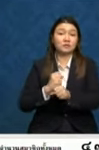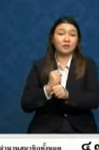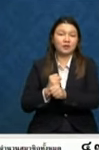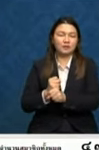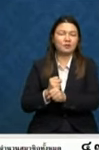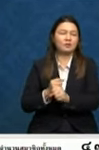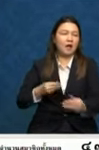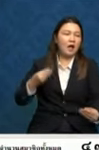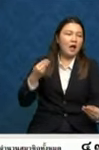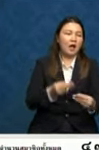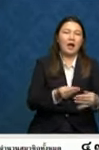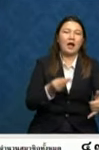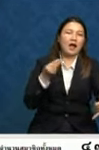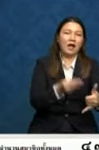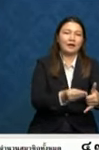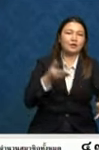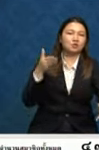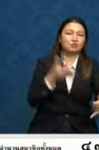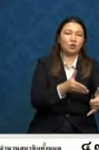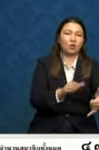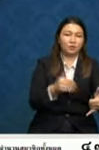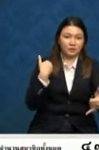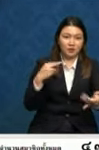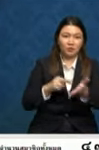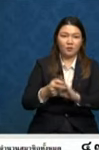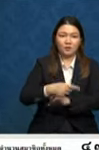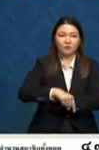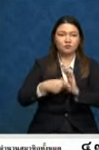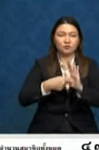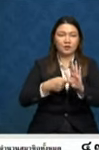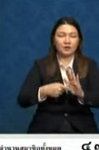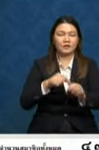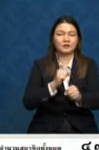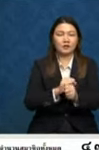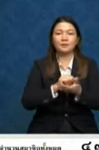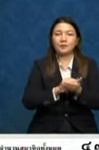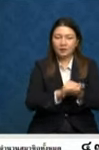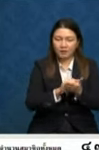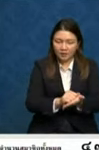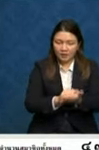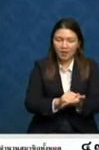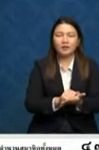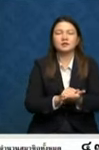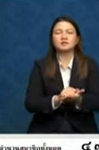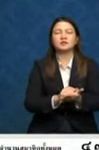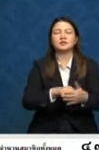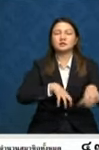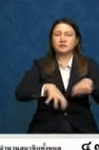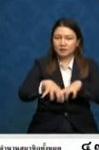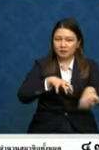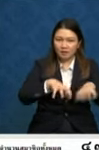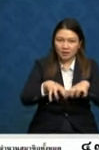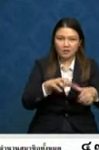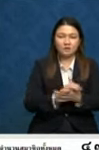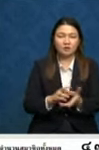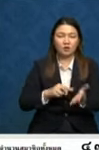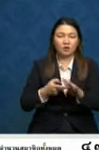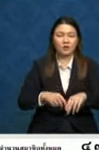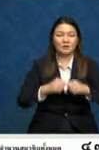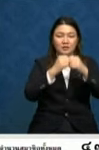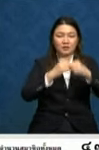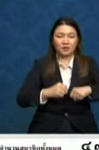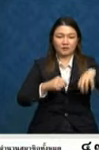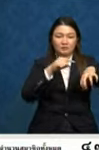ำเพาะให้กับกอรมน.ซึ่งจะทำหน้าที่ในเรื่องของการอำนวยการบูรณาการรวมทั้งเป็นหน่วยงานปฏิบัติในพื้